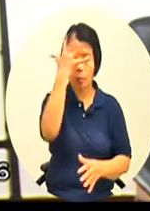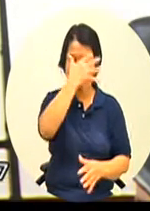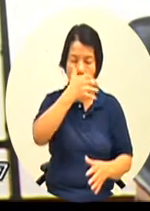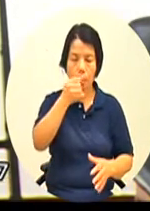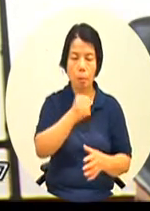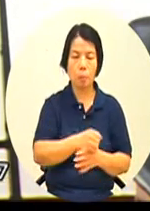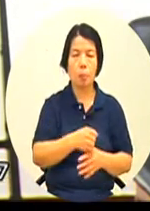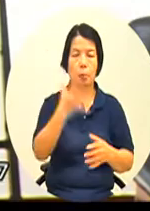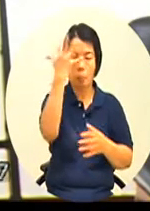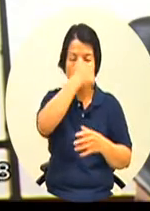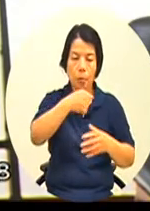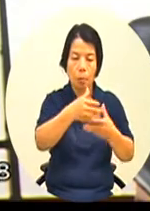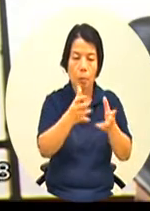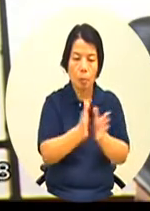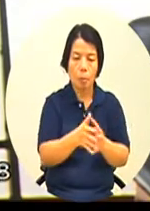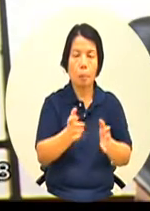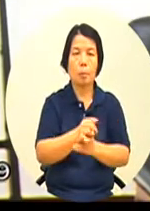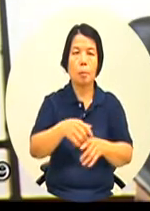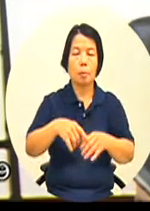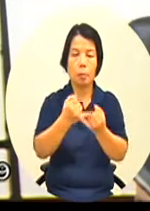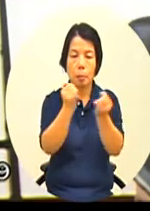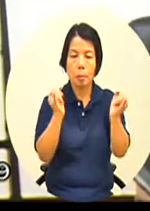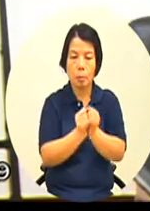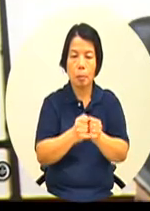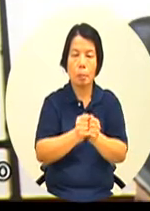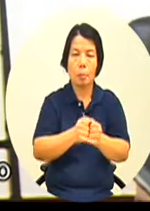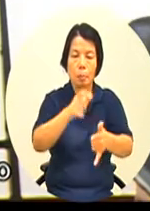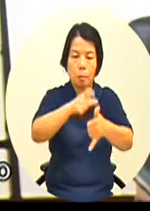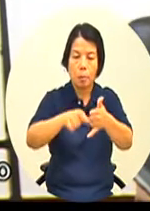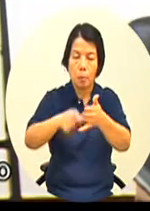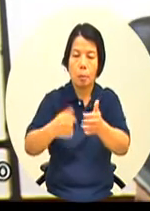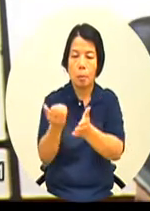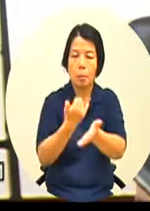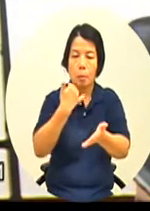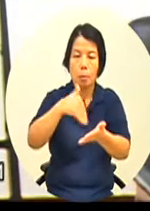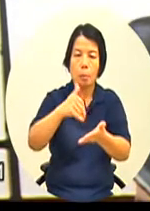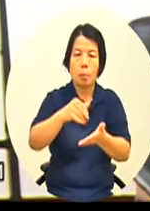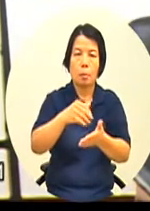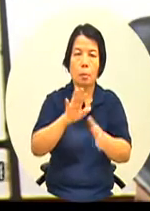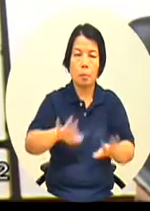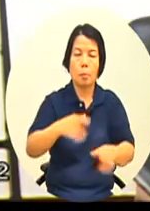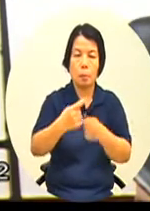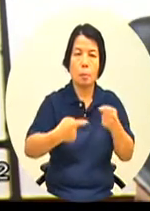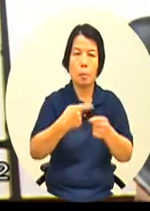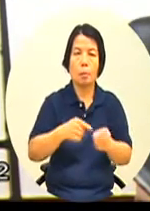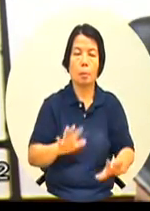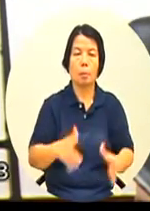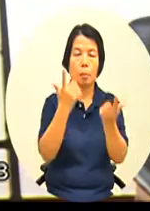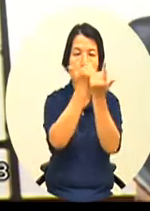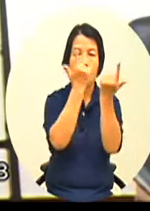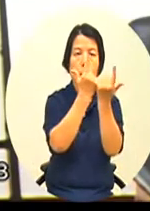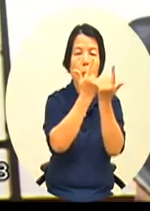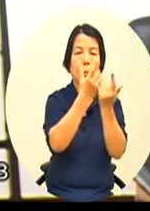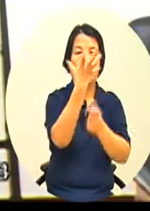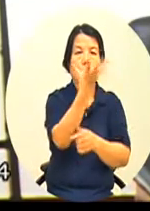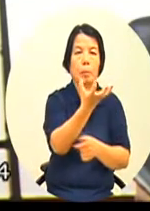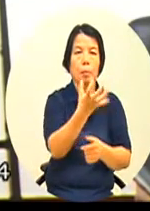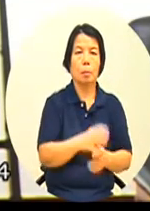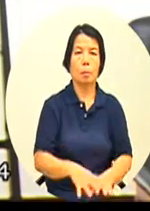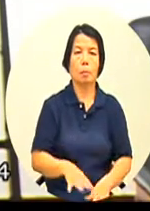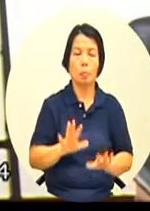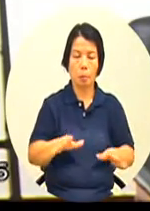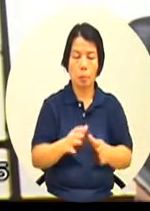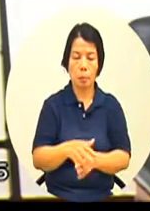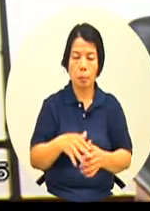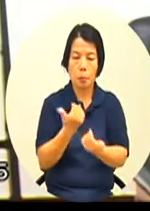划，那我们的预算今年的预算是编列多少？刚刚说台北市有比较多，那我们属于实